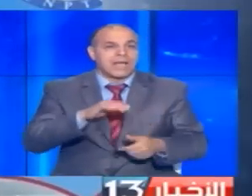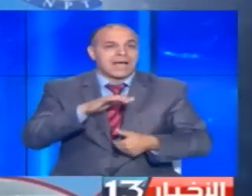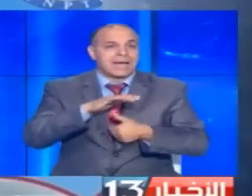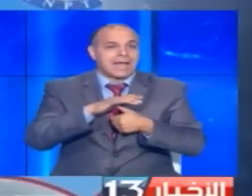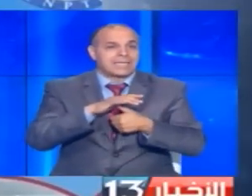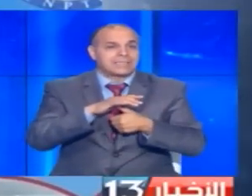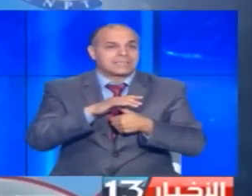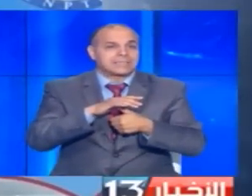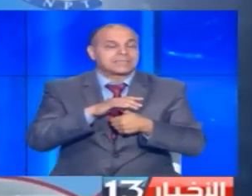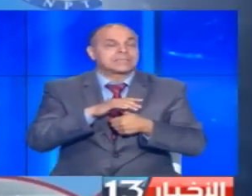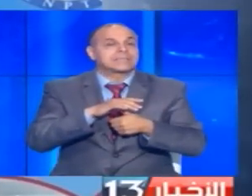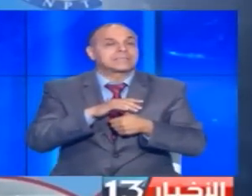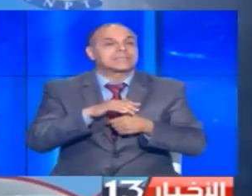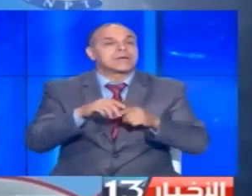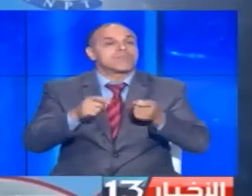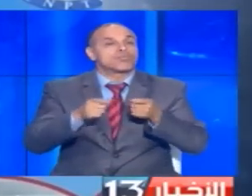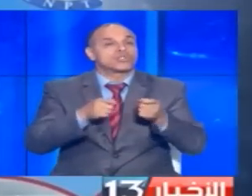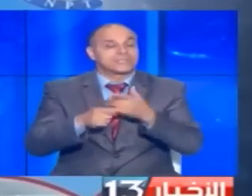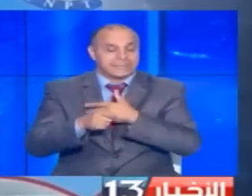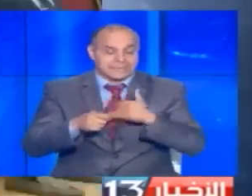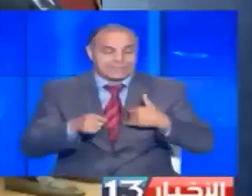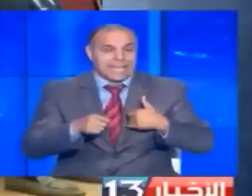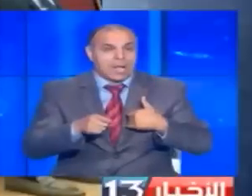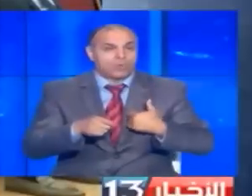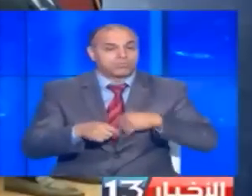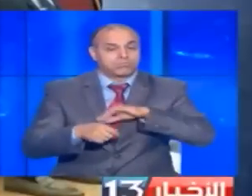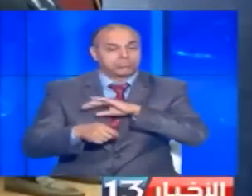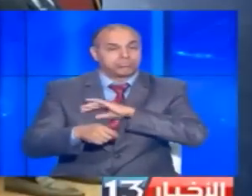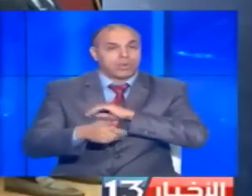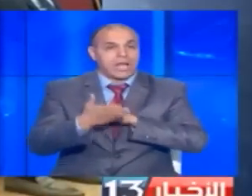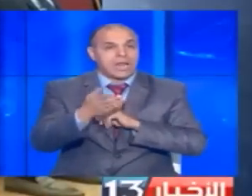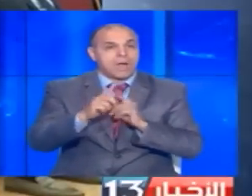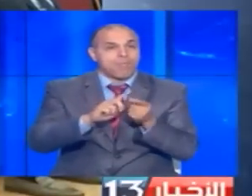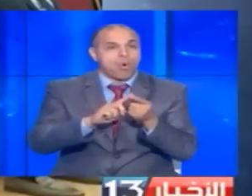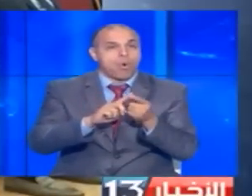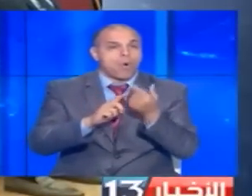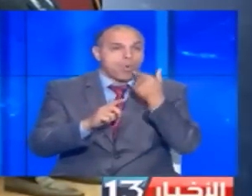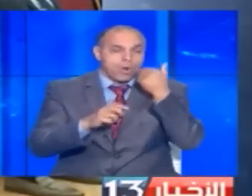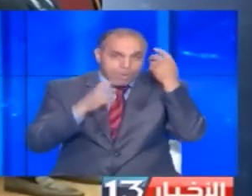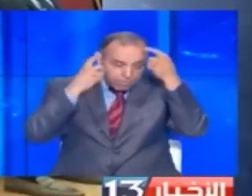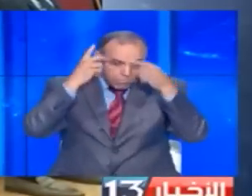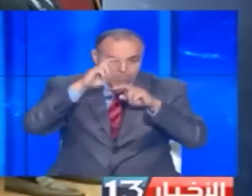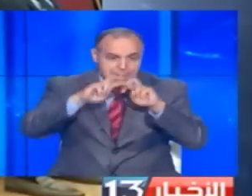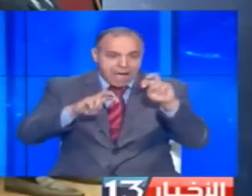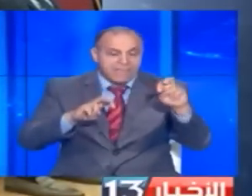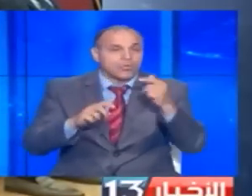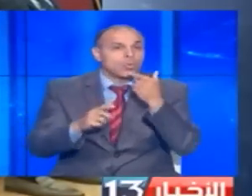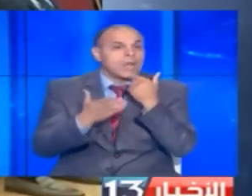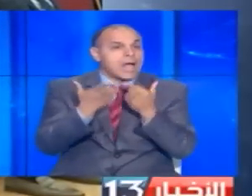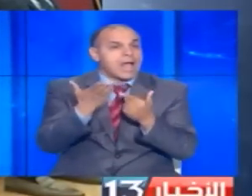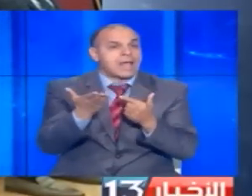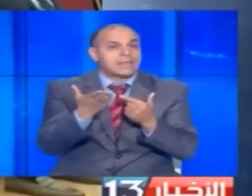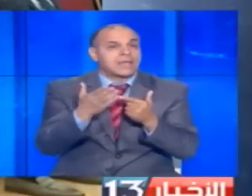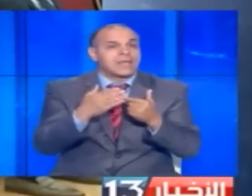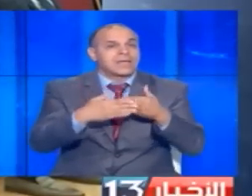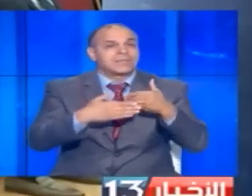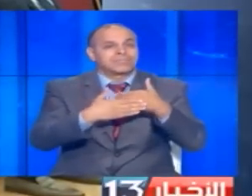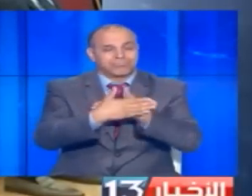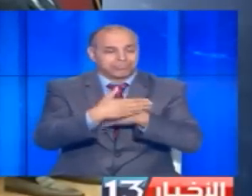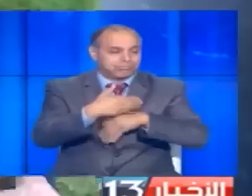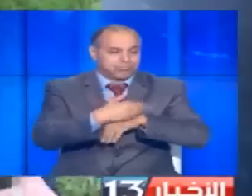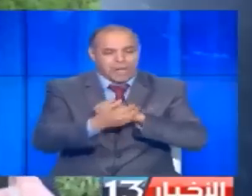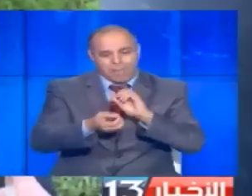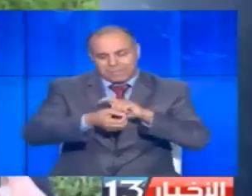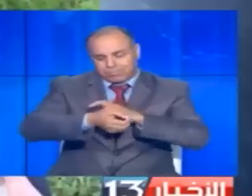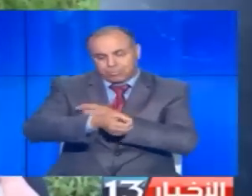وزير الصحة محمد مفتاح أكد لدى إشرافه على هذه التظاهرة أهمية تطوير البحوث والدراسات الخاصة بزرع الأنسجة